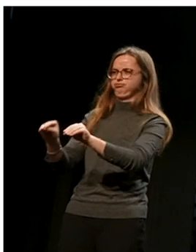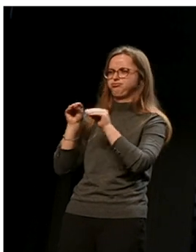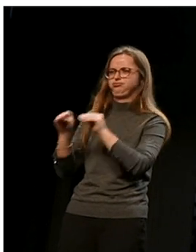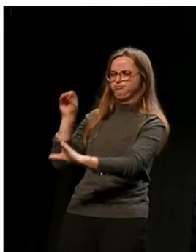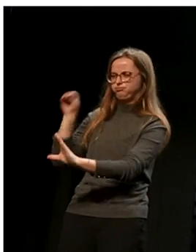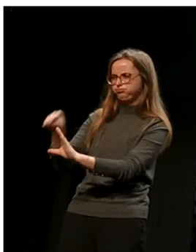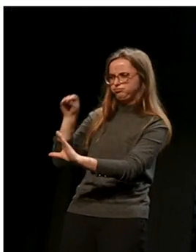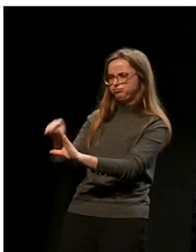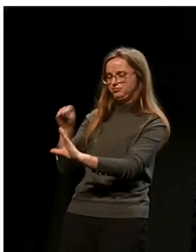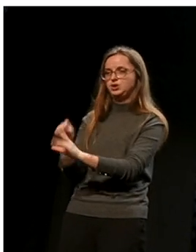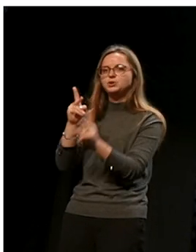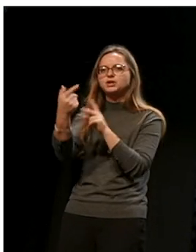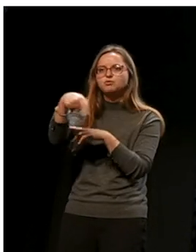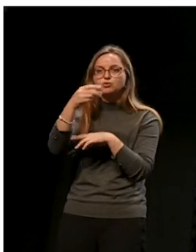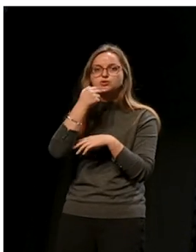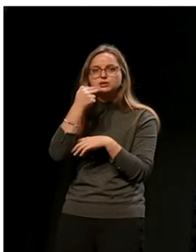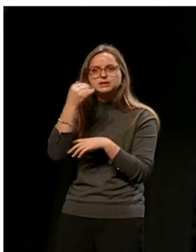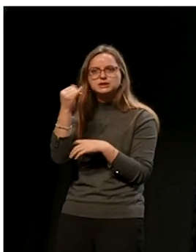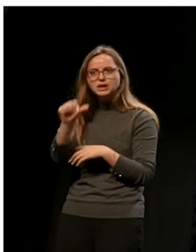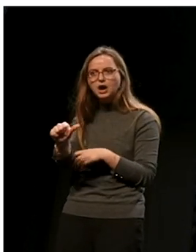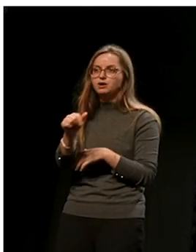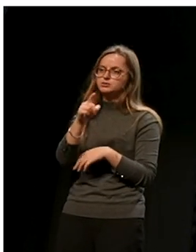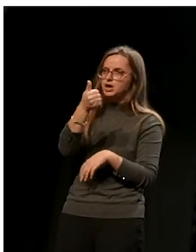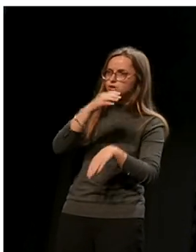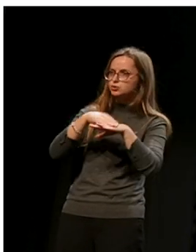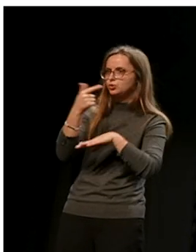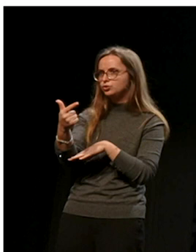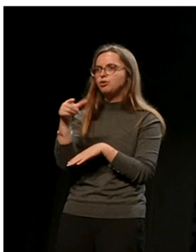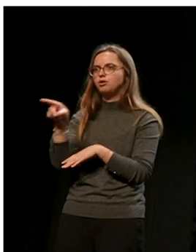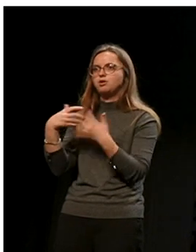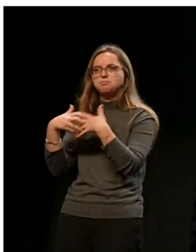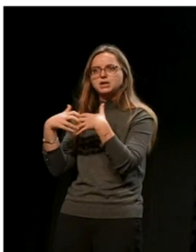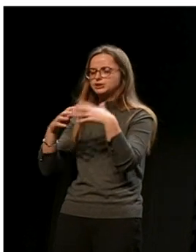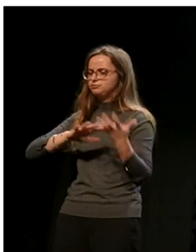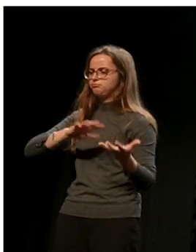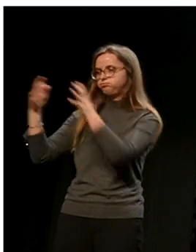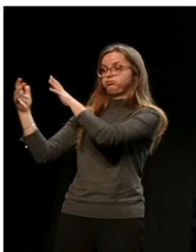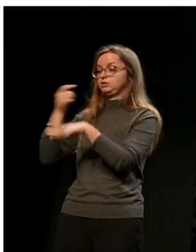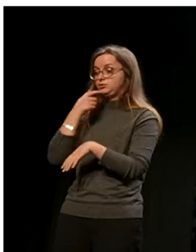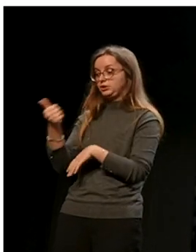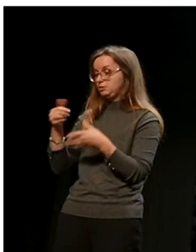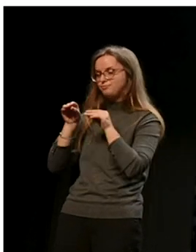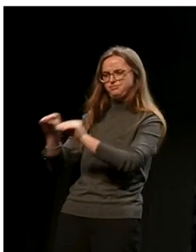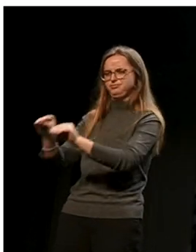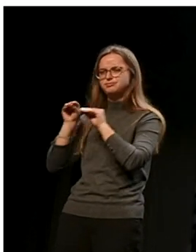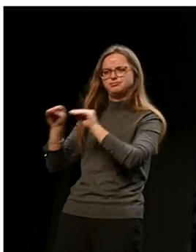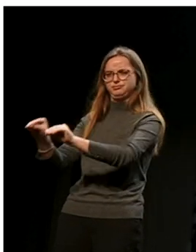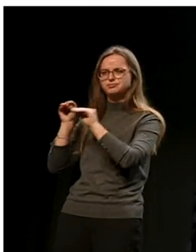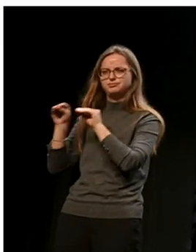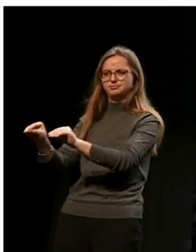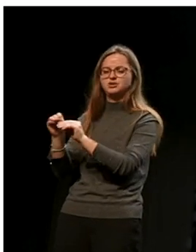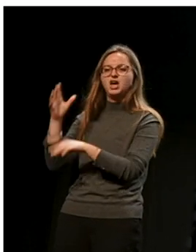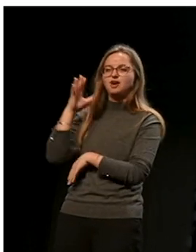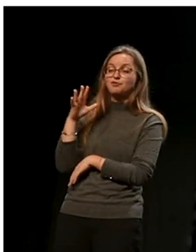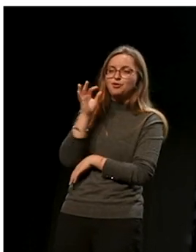vous avez utilisés, un sur deux, en fait, vous pouviez faire ce que vous vouliez, la machine ne savait pas. C'est-à-dire qu'on lui a appris, d'accord ? Donc, beaucoup de CAPTCHA au début, c'était